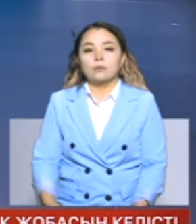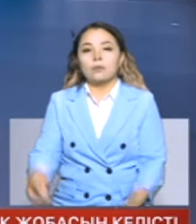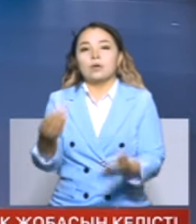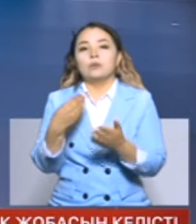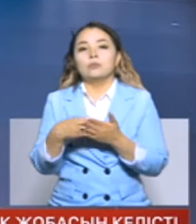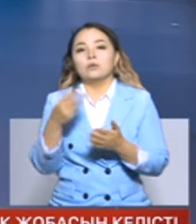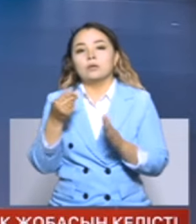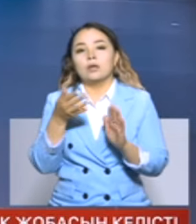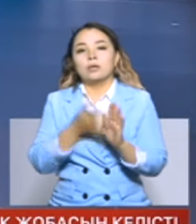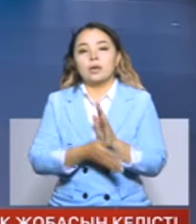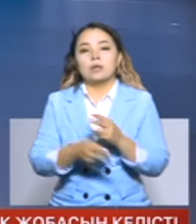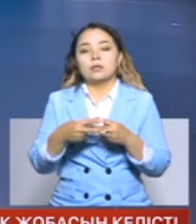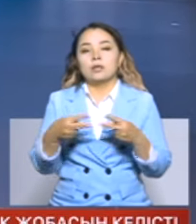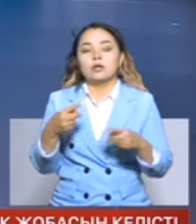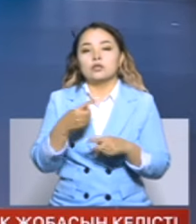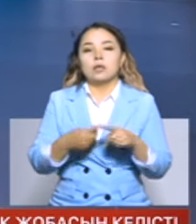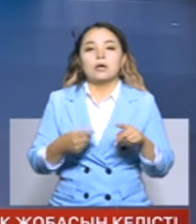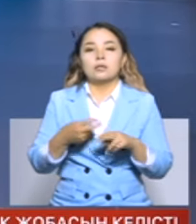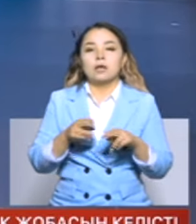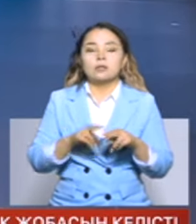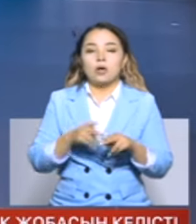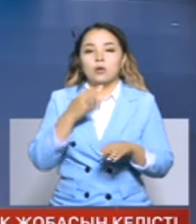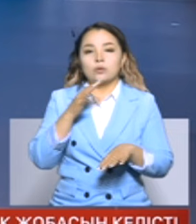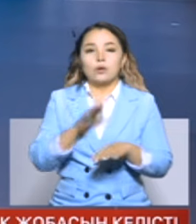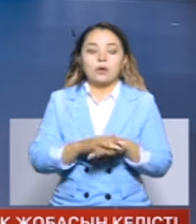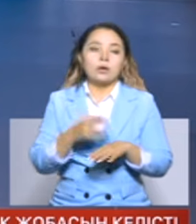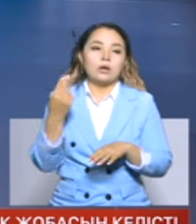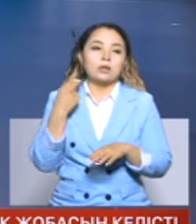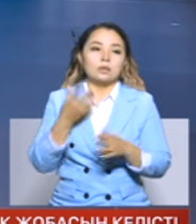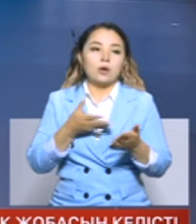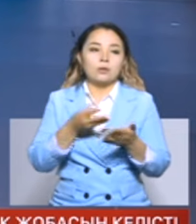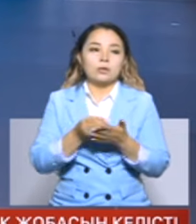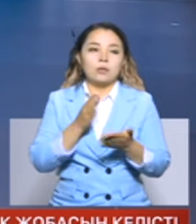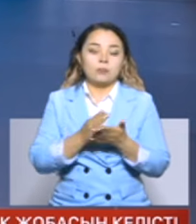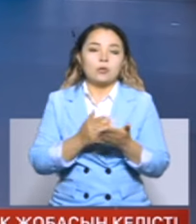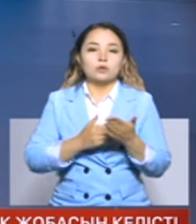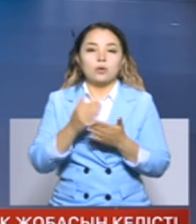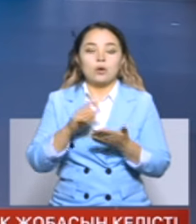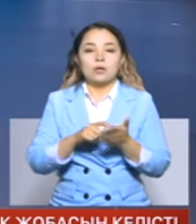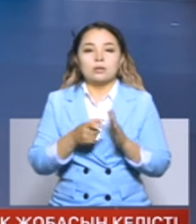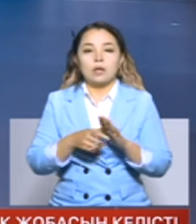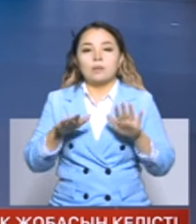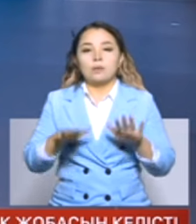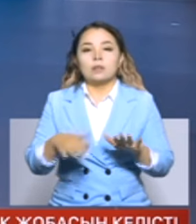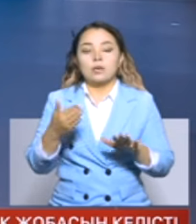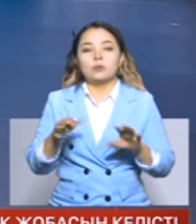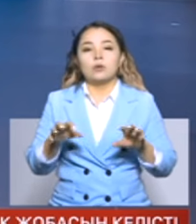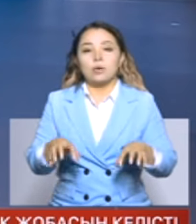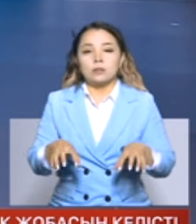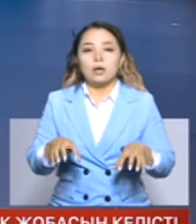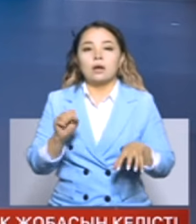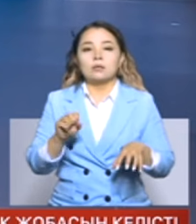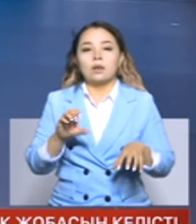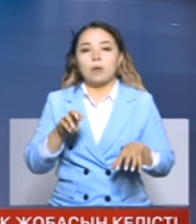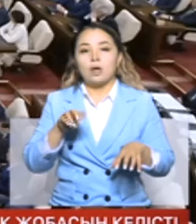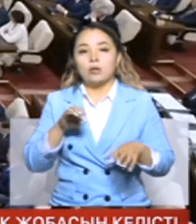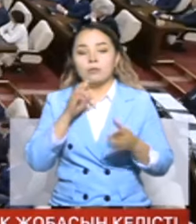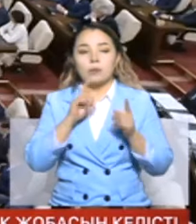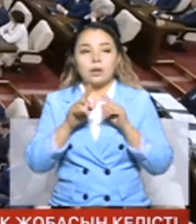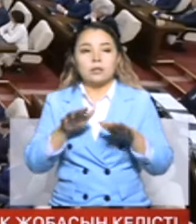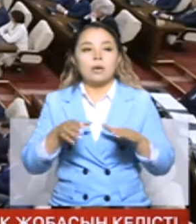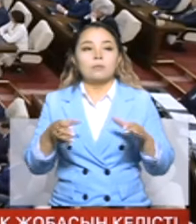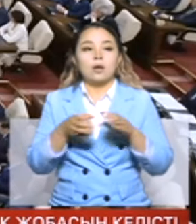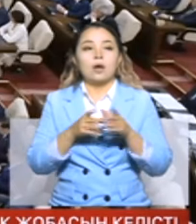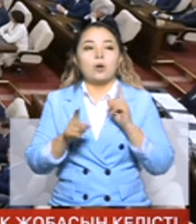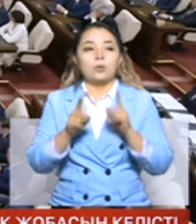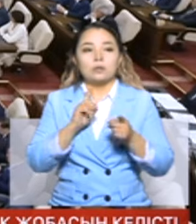Бюджет шығысының тең жартысы ұлттық қор және қарыз есебінен өтіліп отыр. Жоғары аудиторлық палатаның төрағасы Әлихан Смайылов парламенттің